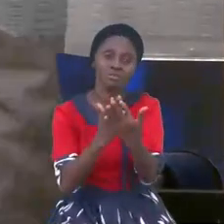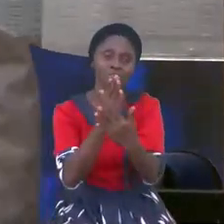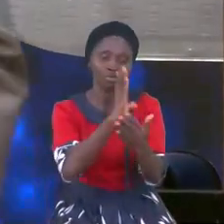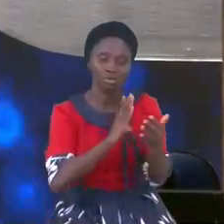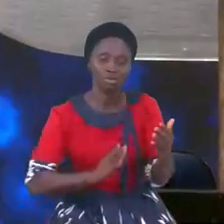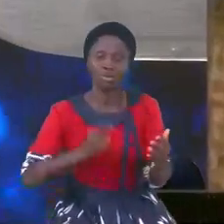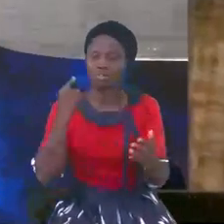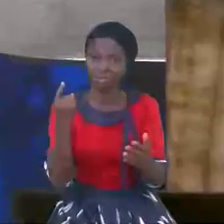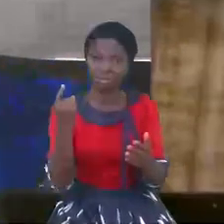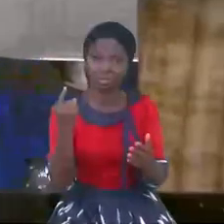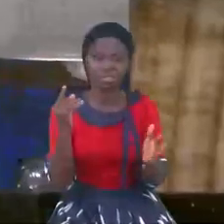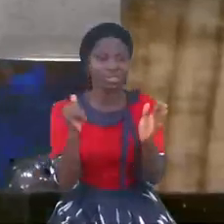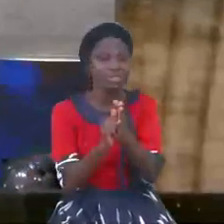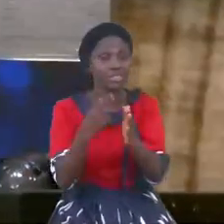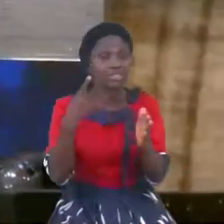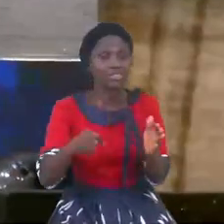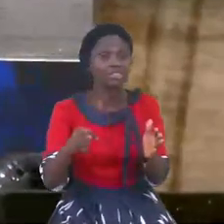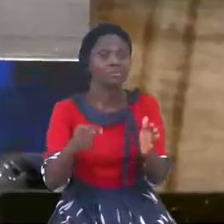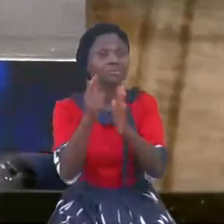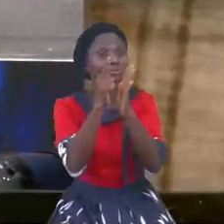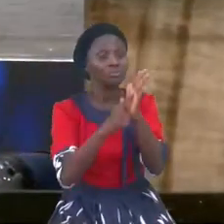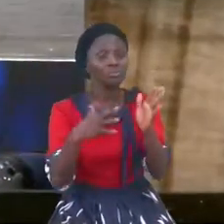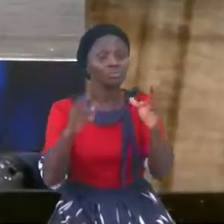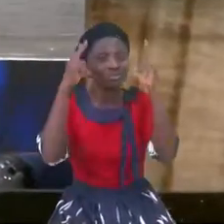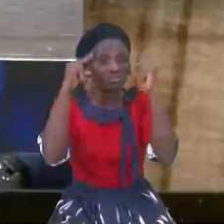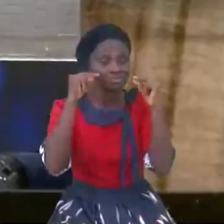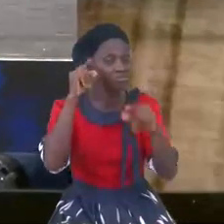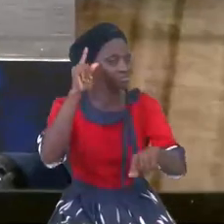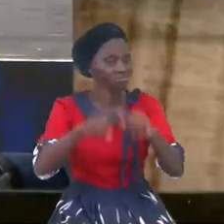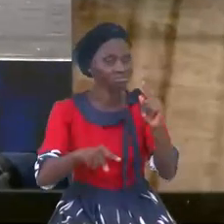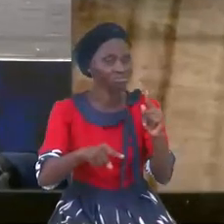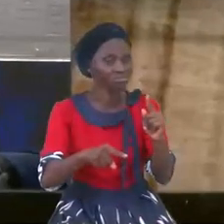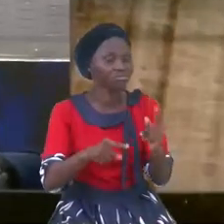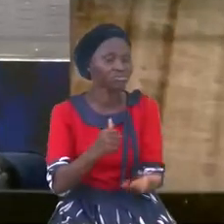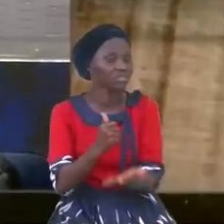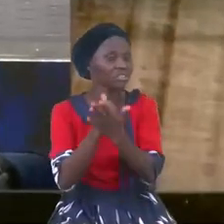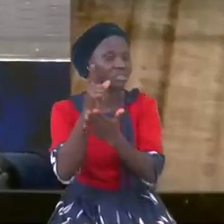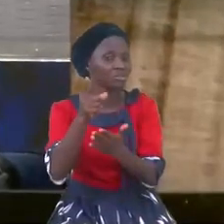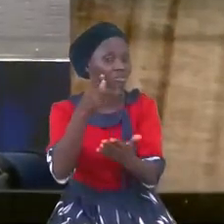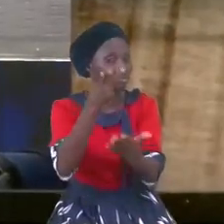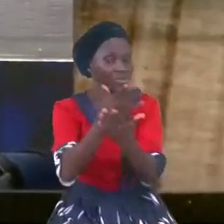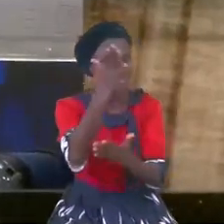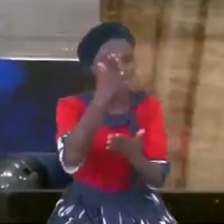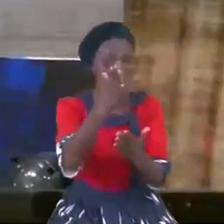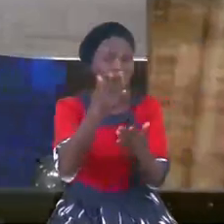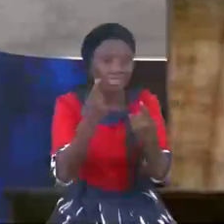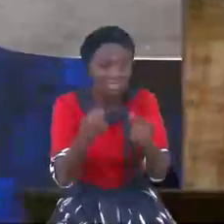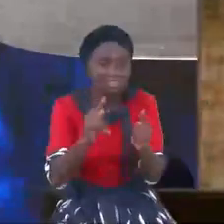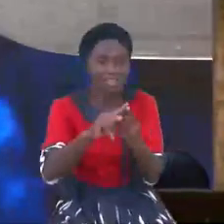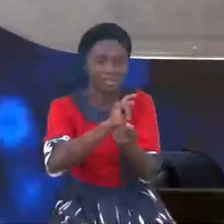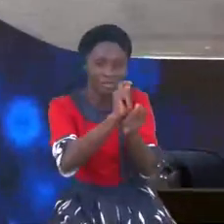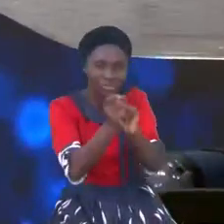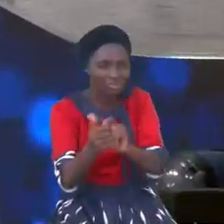hormis par Christ seul. La loi de Moïse ne vous amènera pas là-bas. Essayez de vous changer, ne vous qualifiera